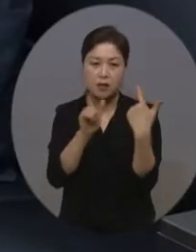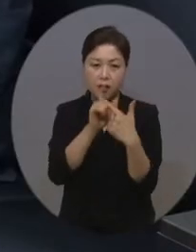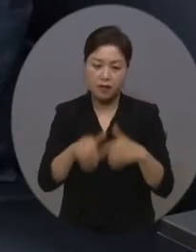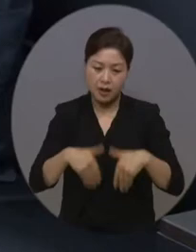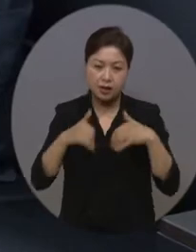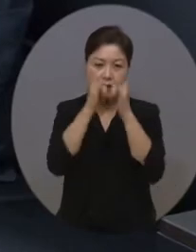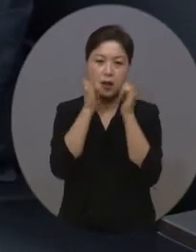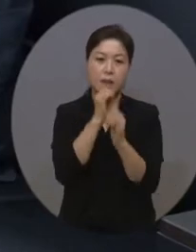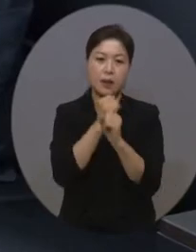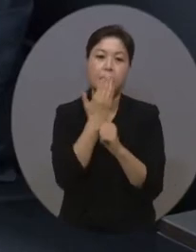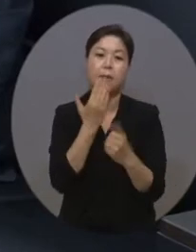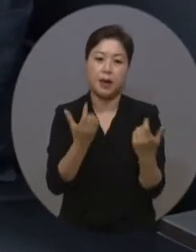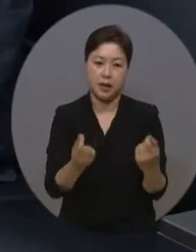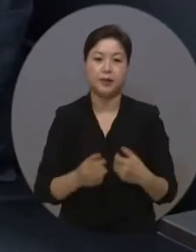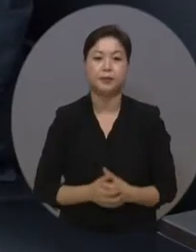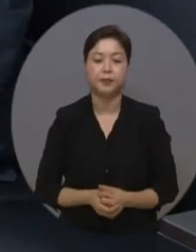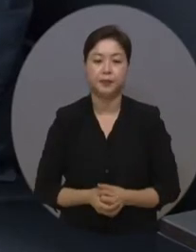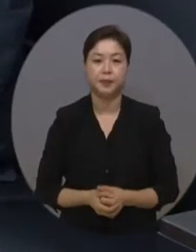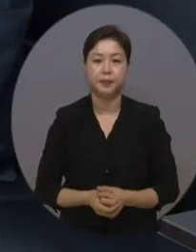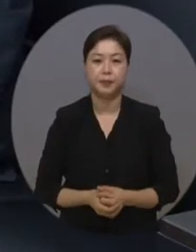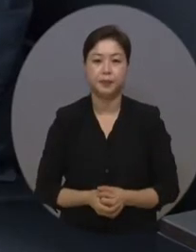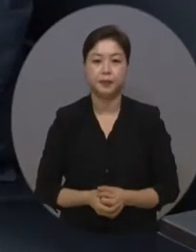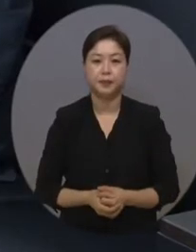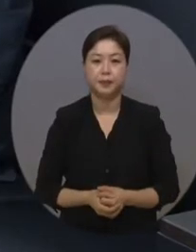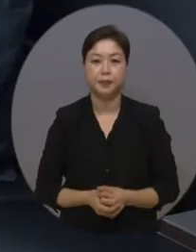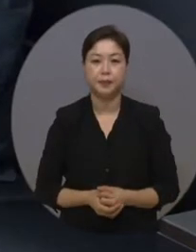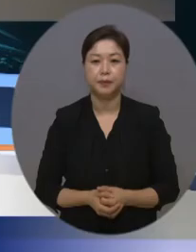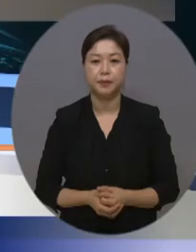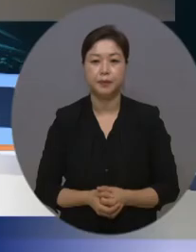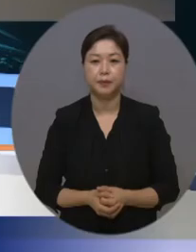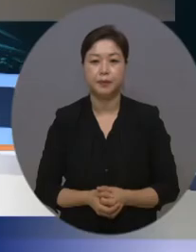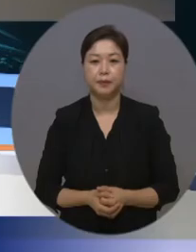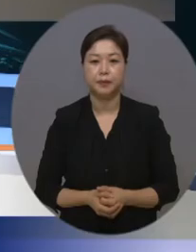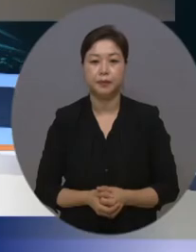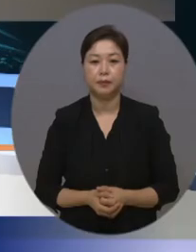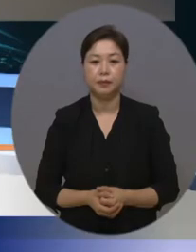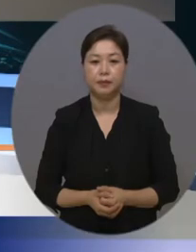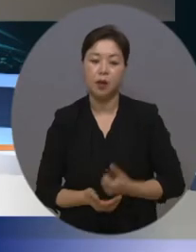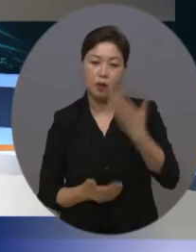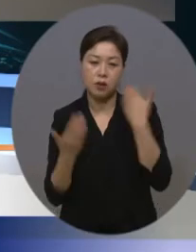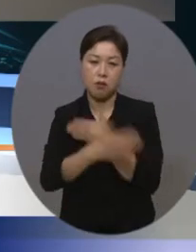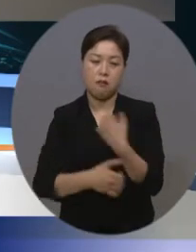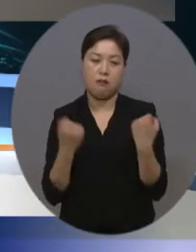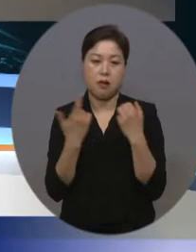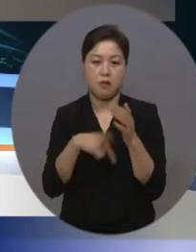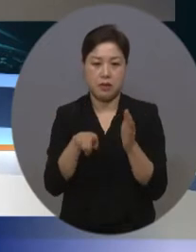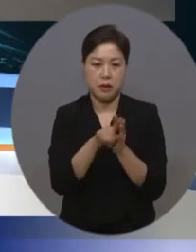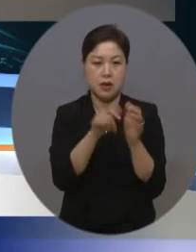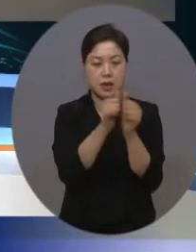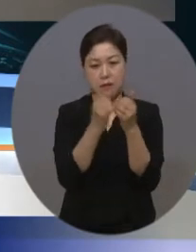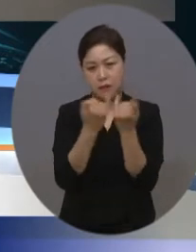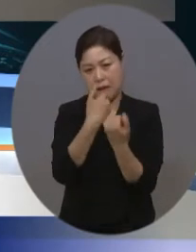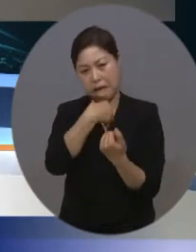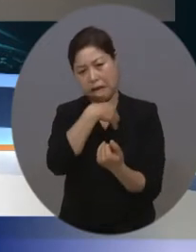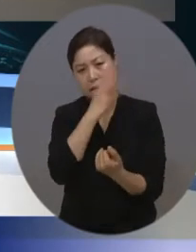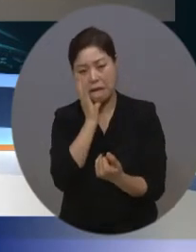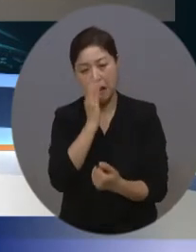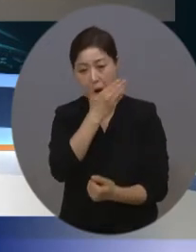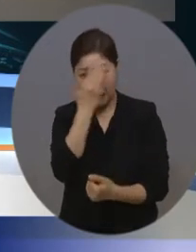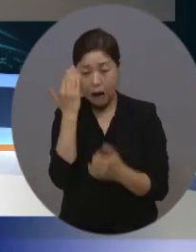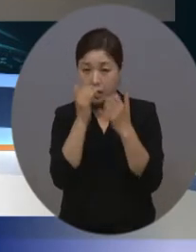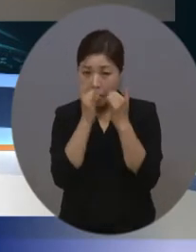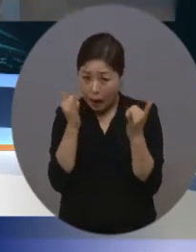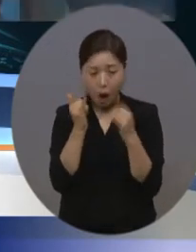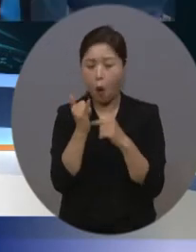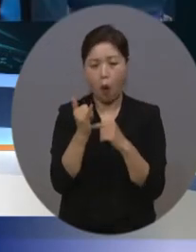수 있습니다. 복지TV 충남방송 조은빈입니다. 요즘 건강을 위해 남녀노소 할 것 없이 산을 오르는